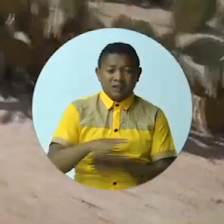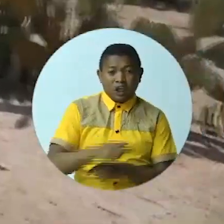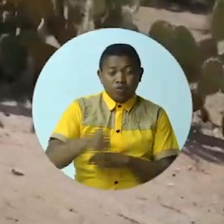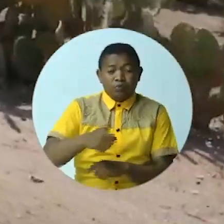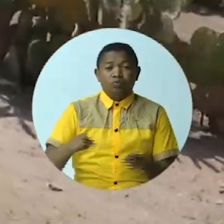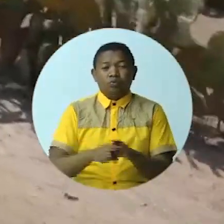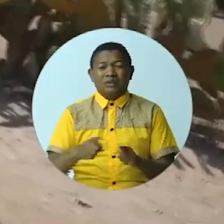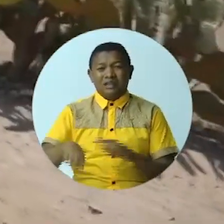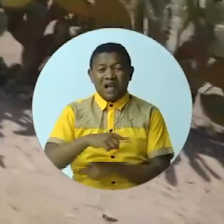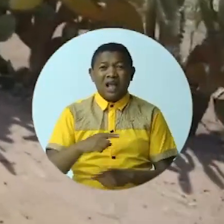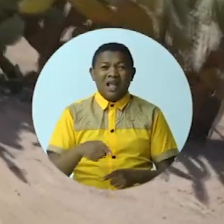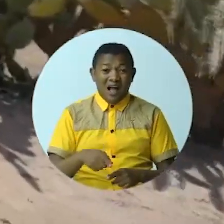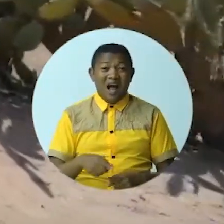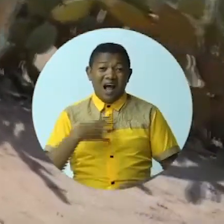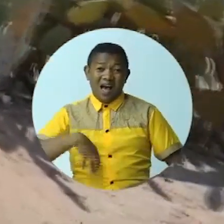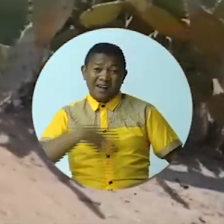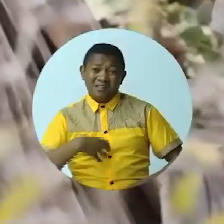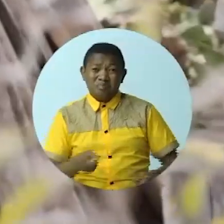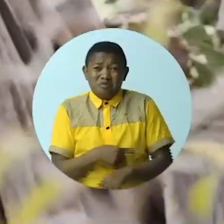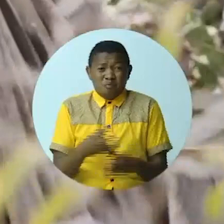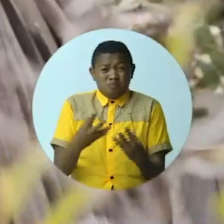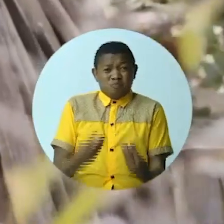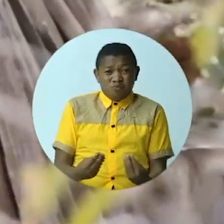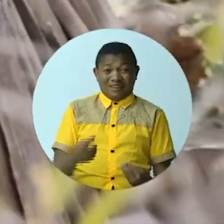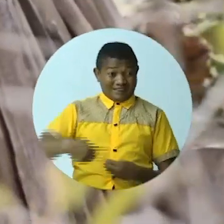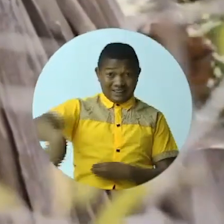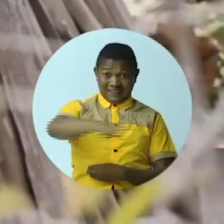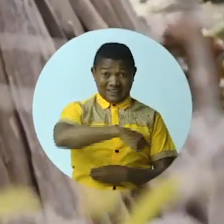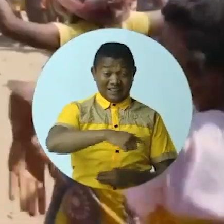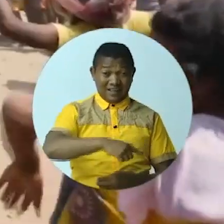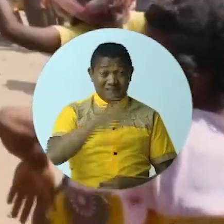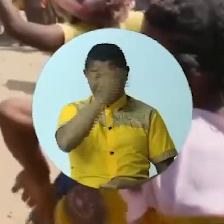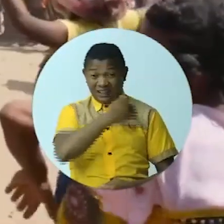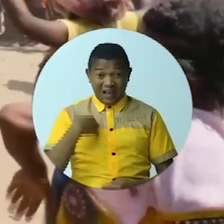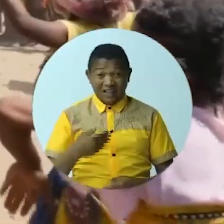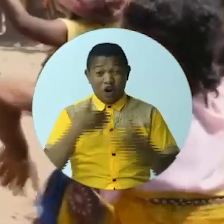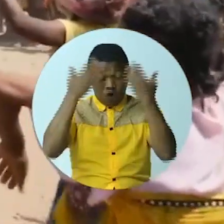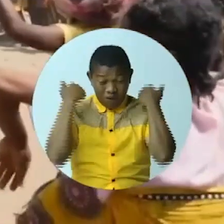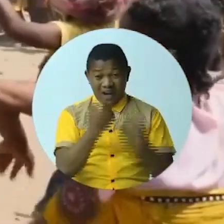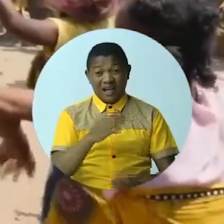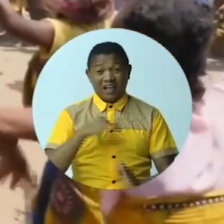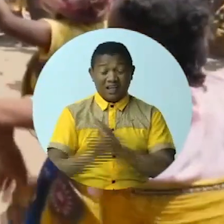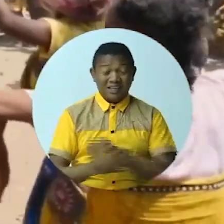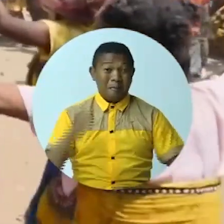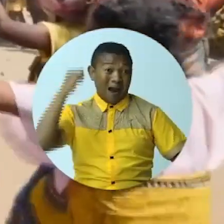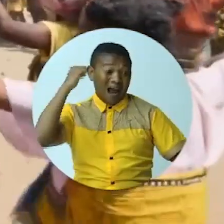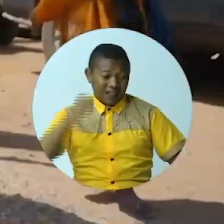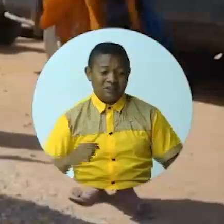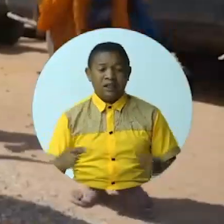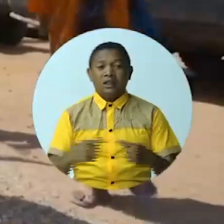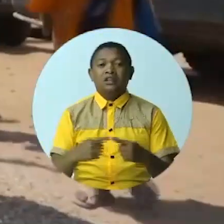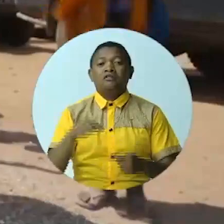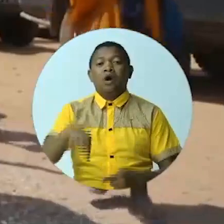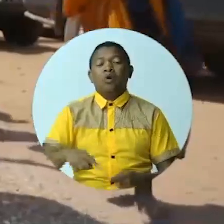coronavirus nametraka tsika mifetetra hoe indrindra ho any amin'ireo toerana zay mbola isiny